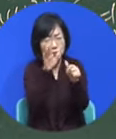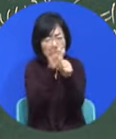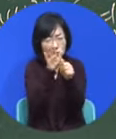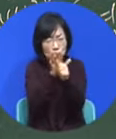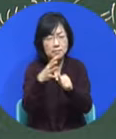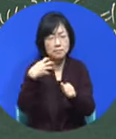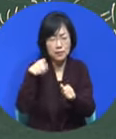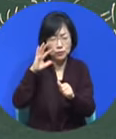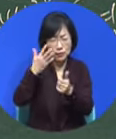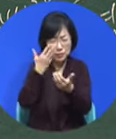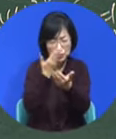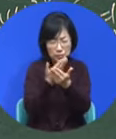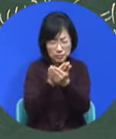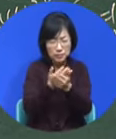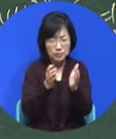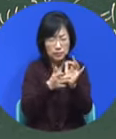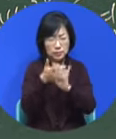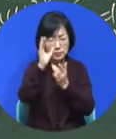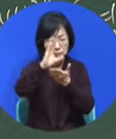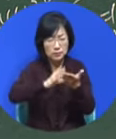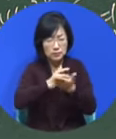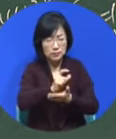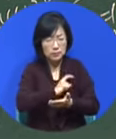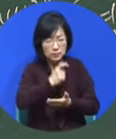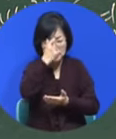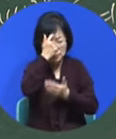예수 그리스도의 이름으로 기도하옵나이다